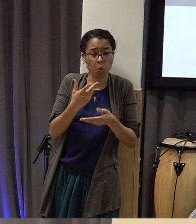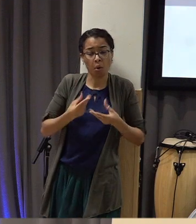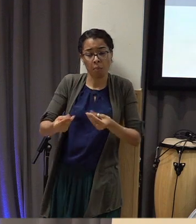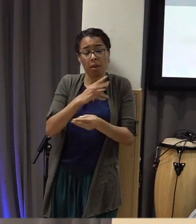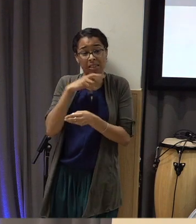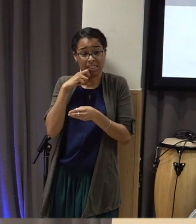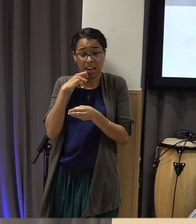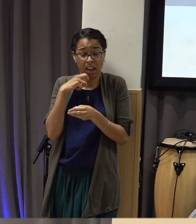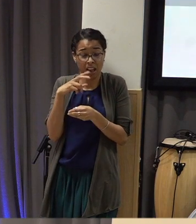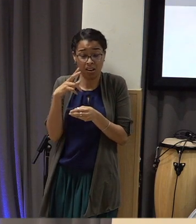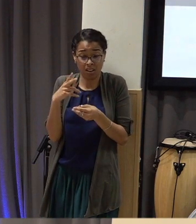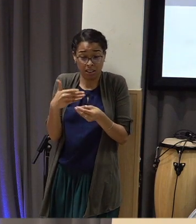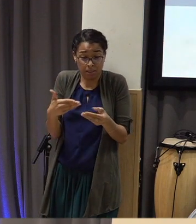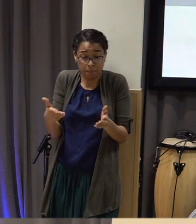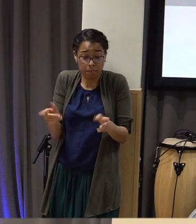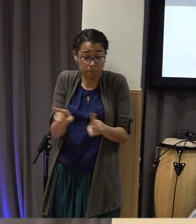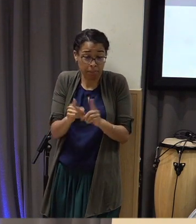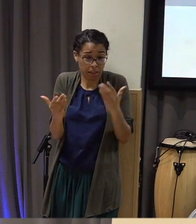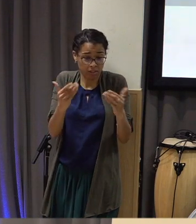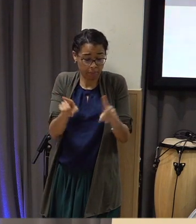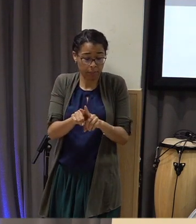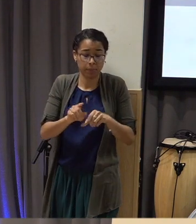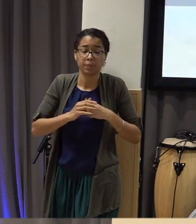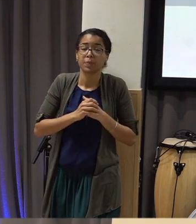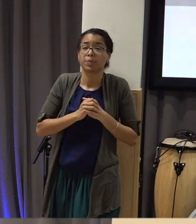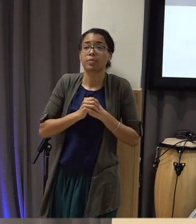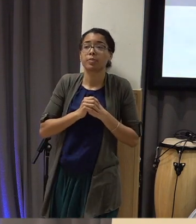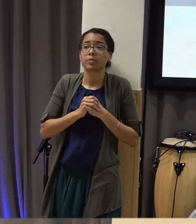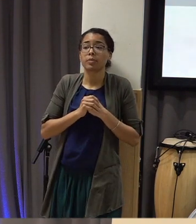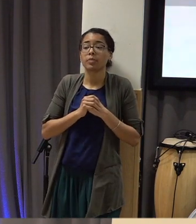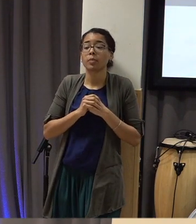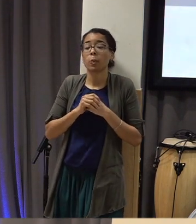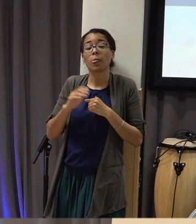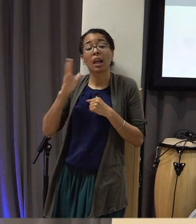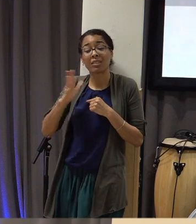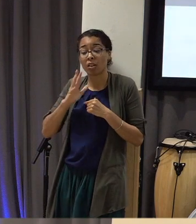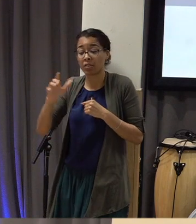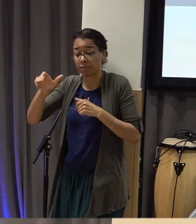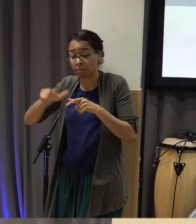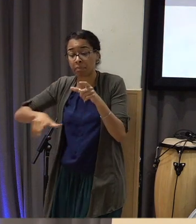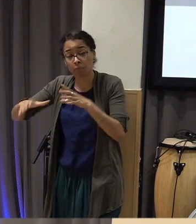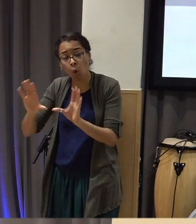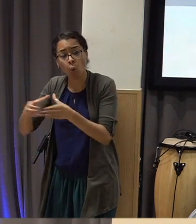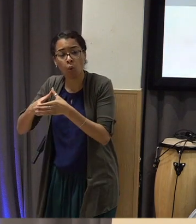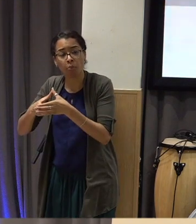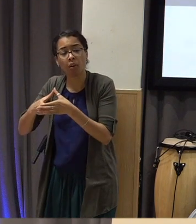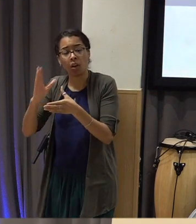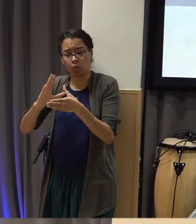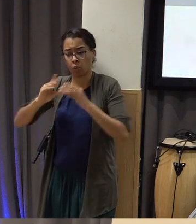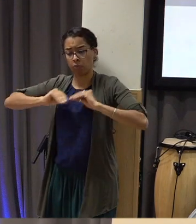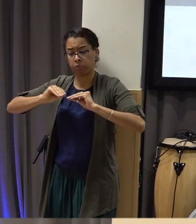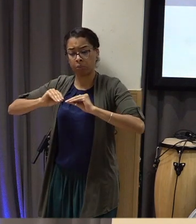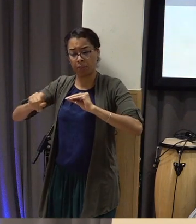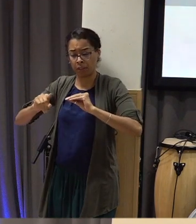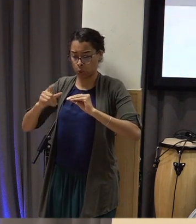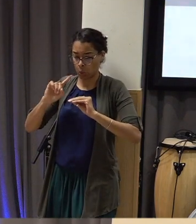les grands prêtres, les scribes, les anciens remettent en cause l'autorité de Jésus. Toujours au chapitre 11, verset 28,